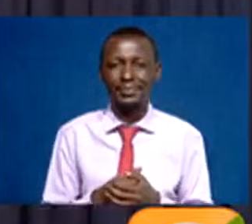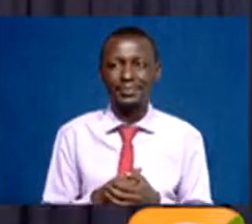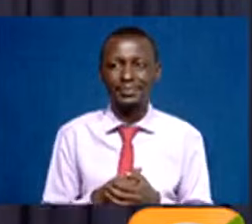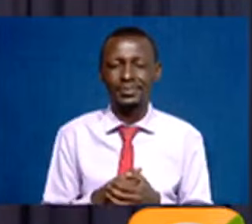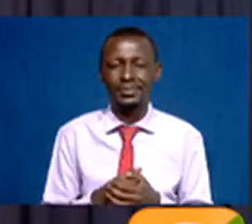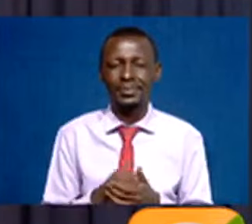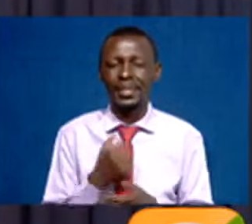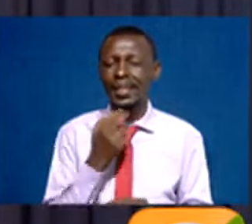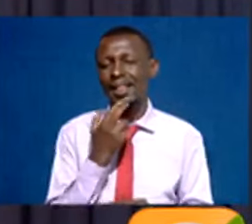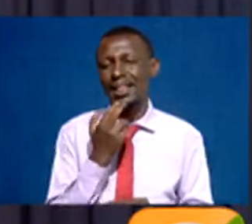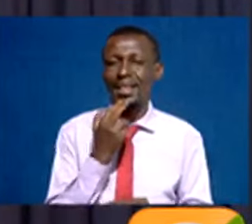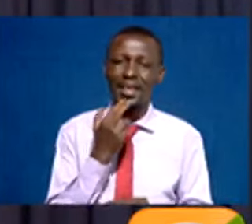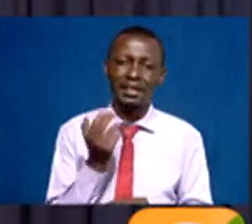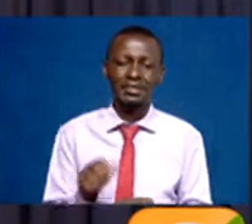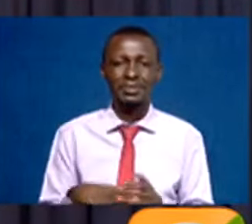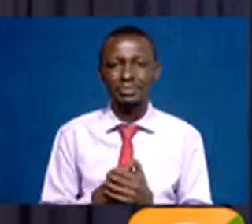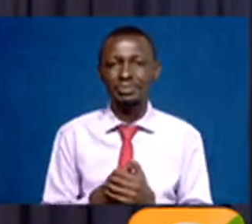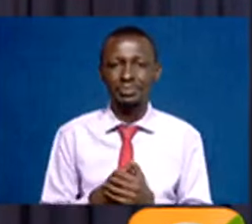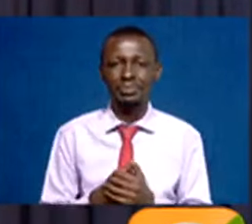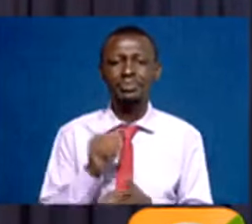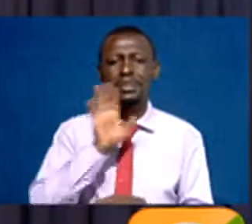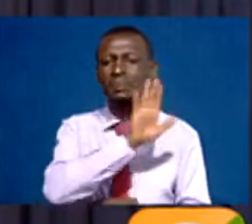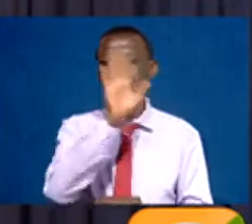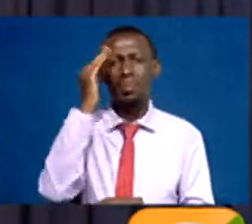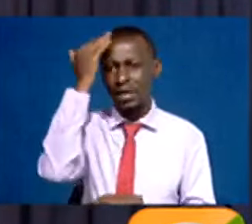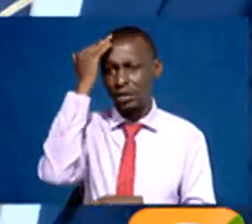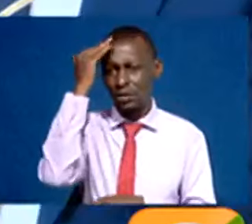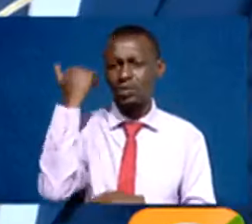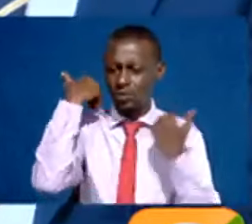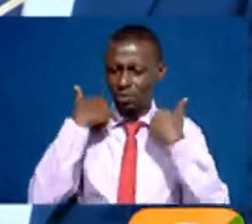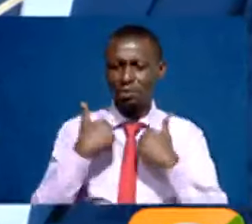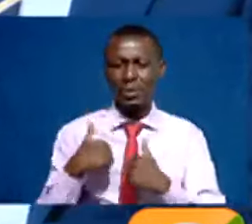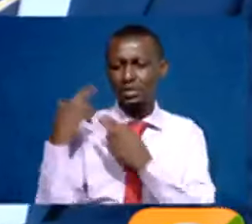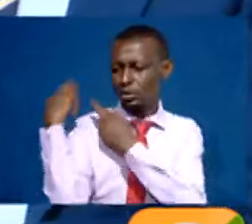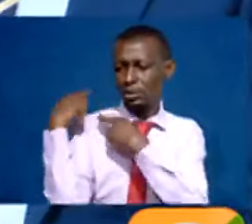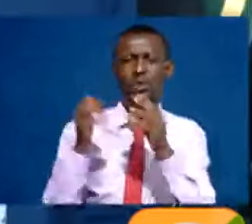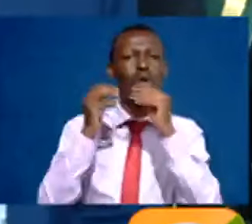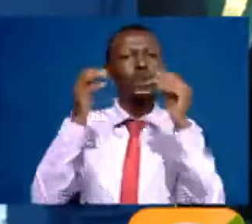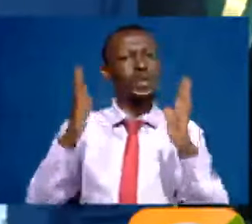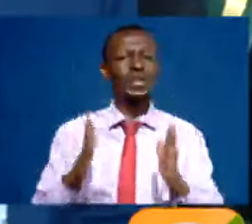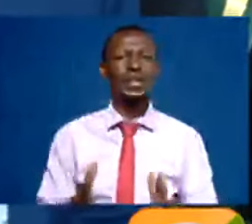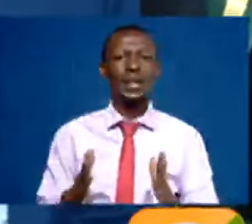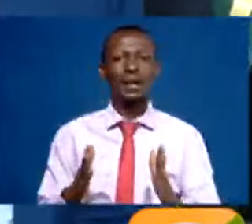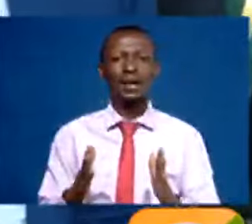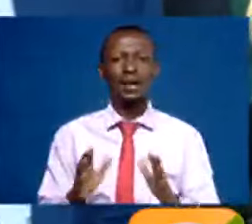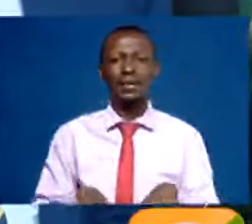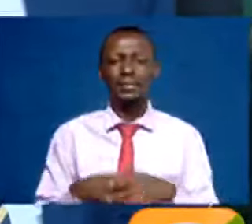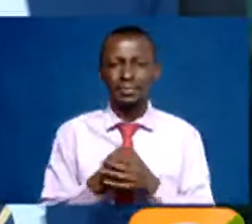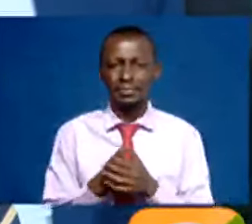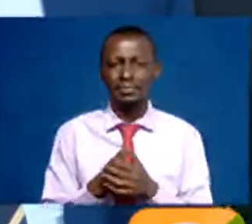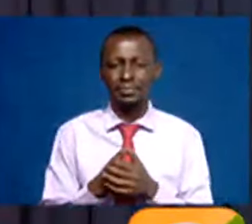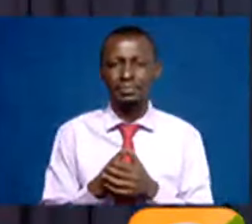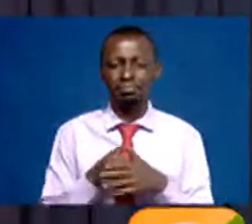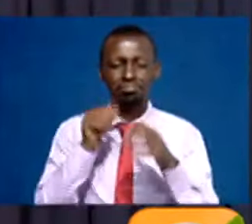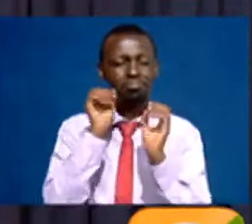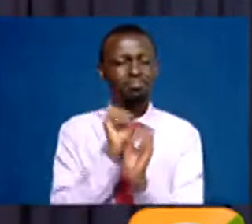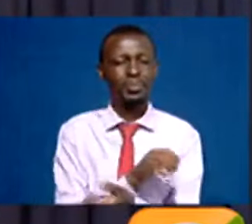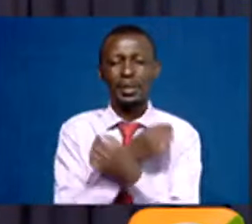You know, I am a very responsible steward, believe you me. There is no